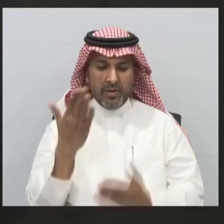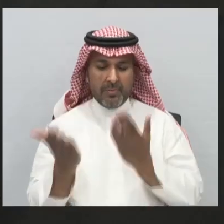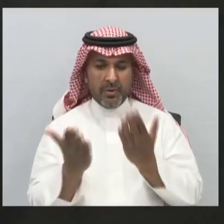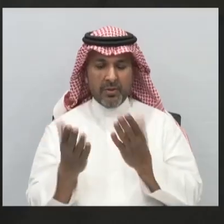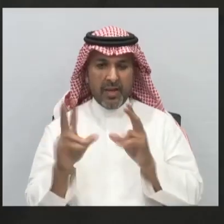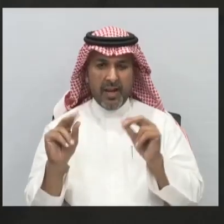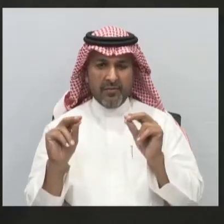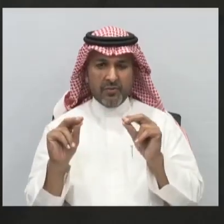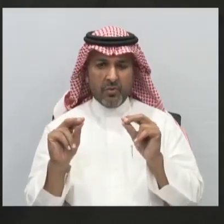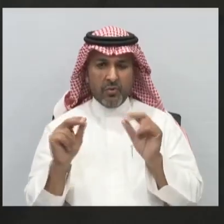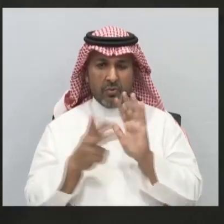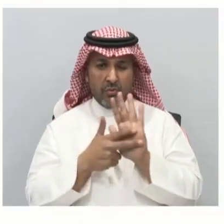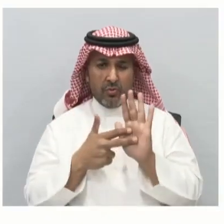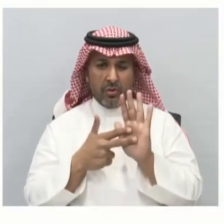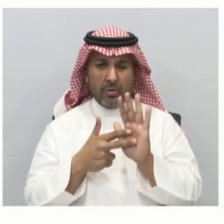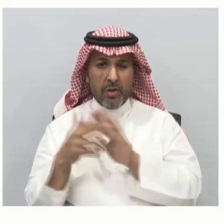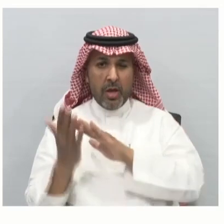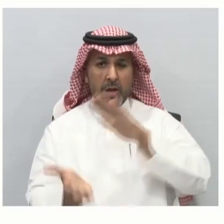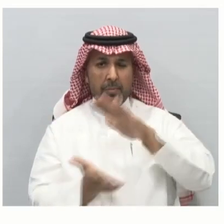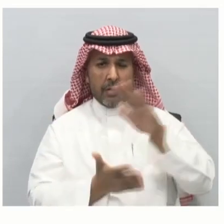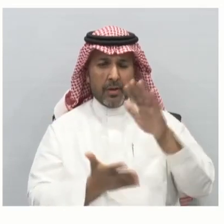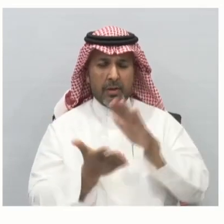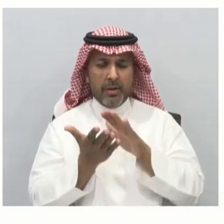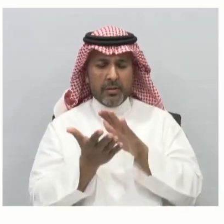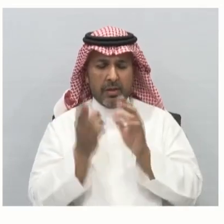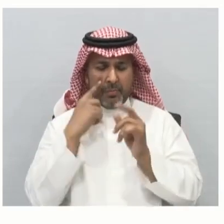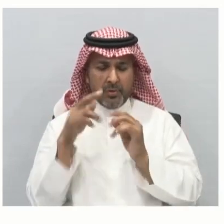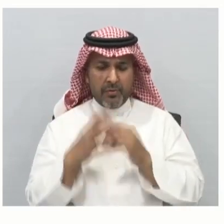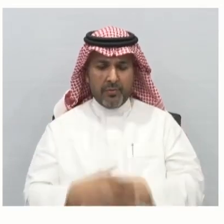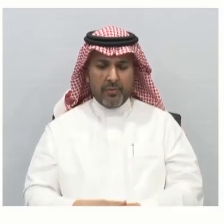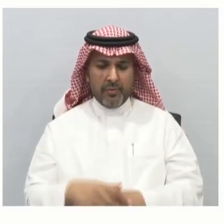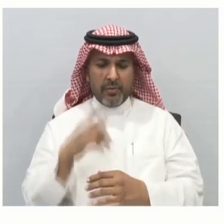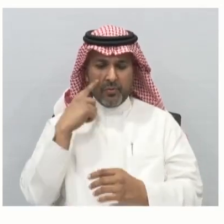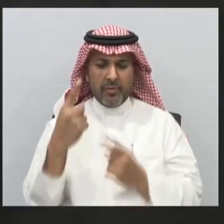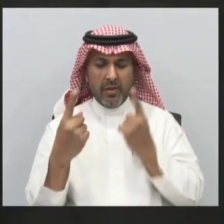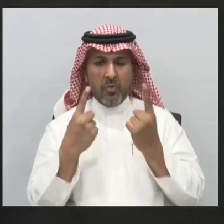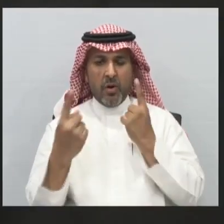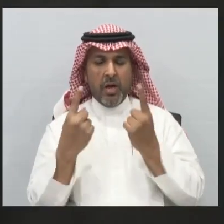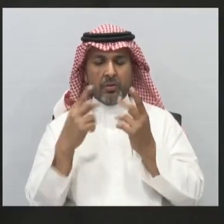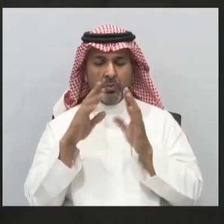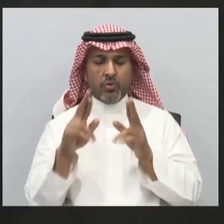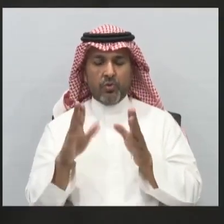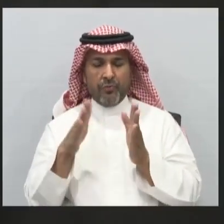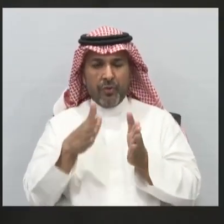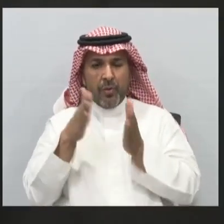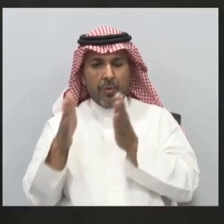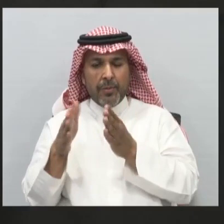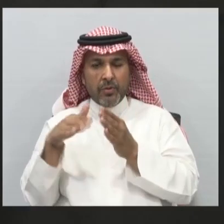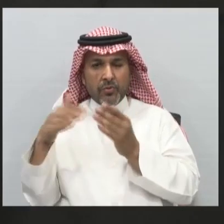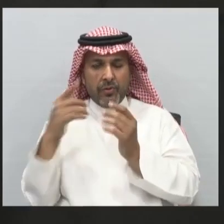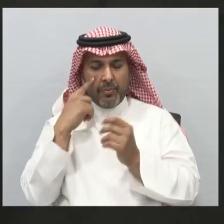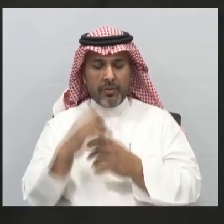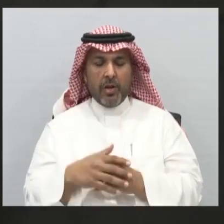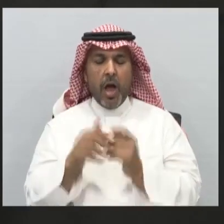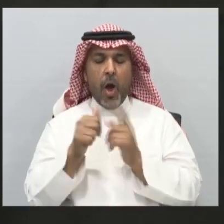طيب نشوف الان طبعا سهله جدا لاحظ عندي طبعا طالما كسرين عشريين راح يكون مقارنه سهله جدا ابدا